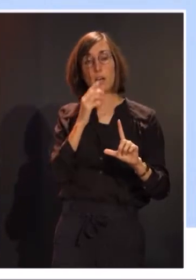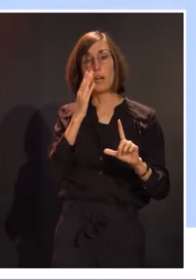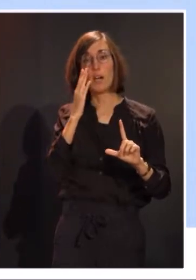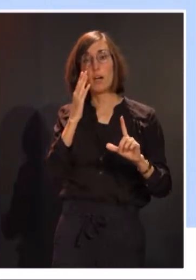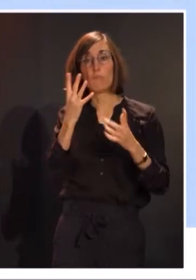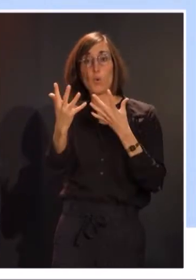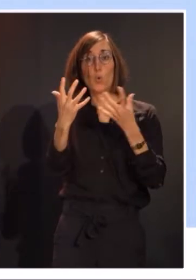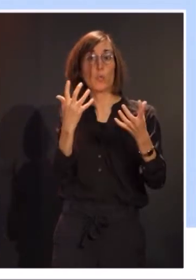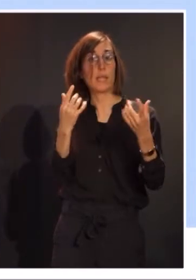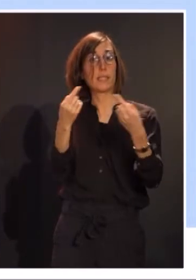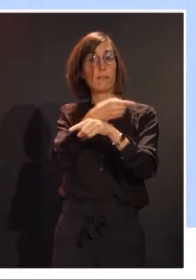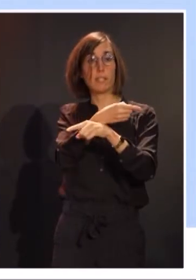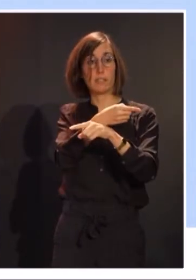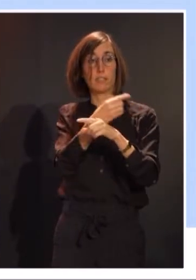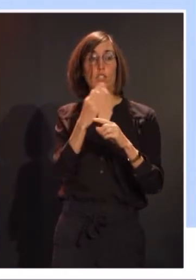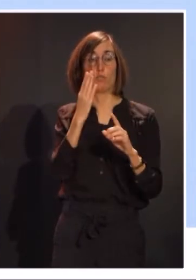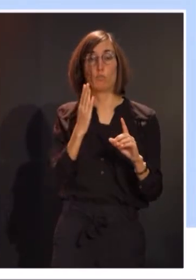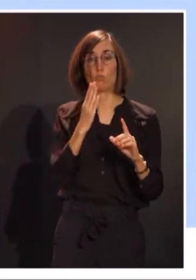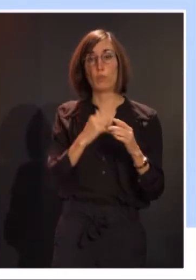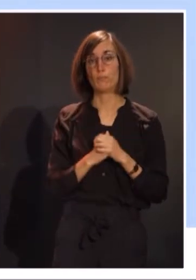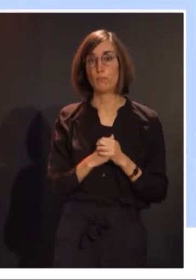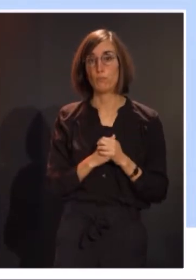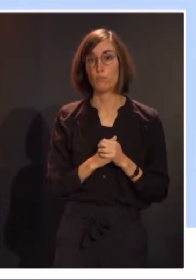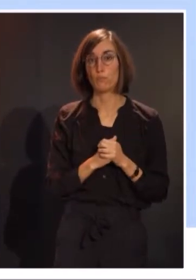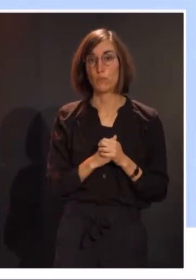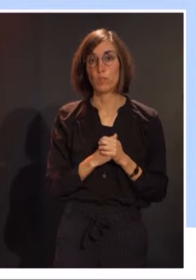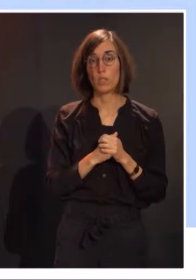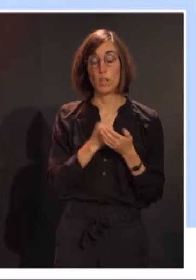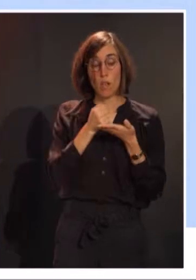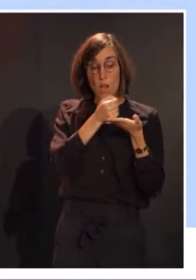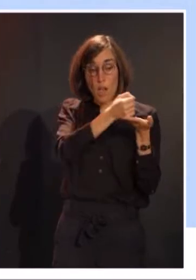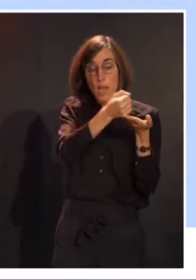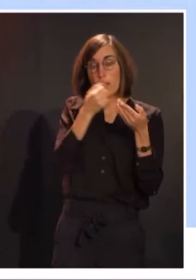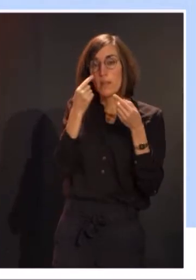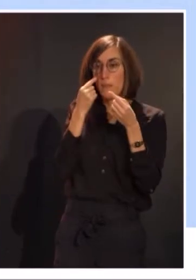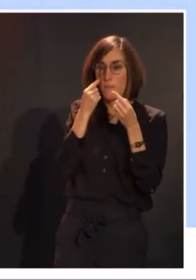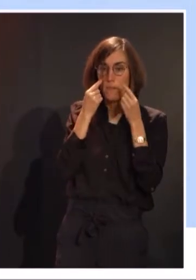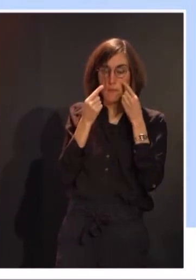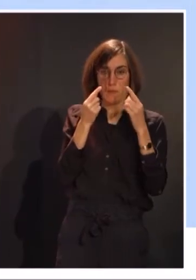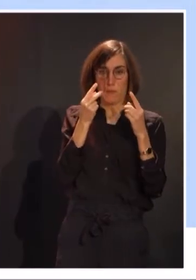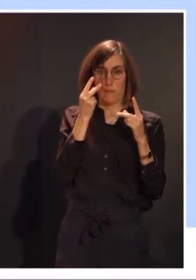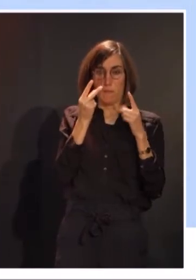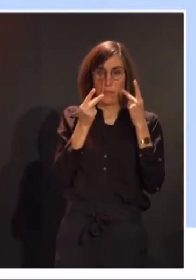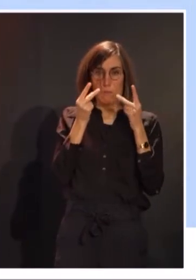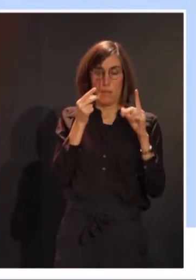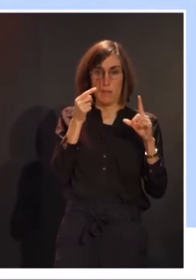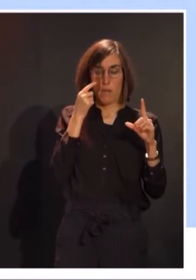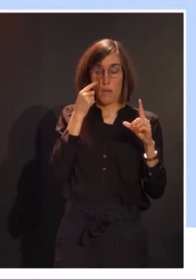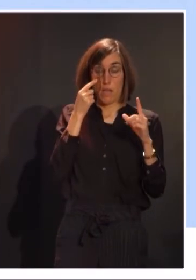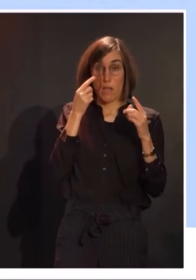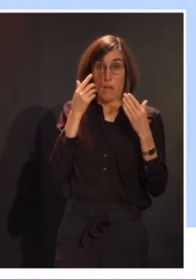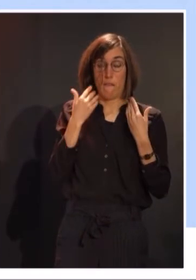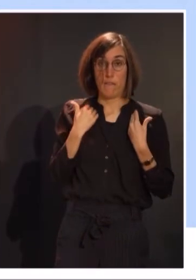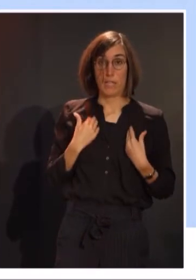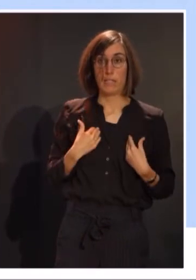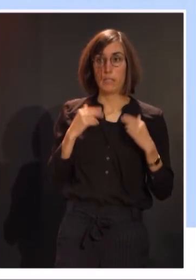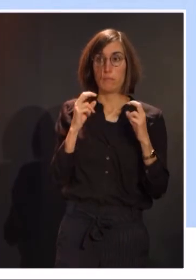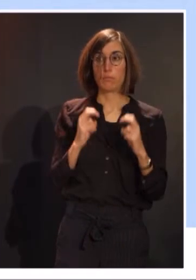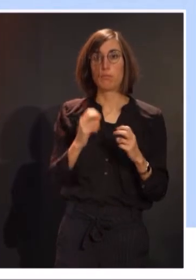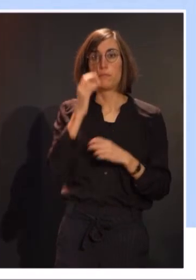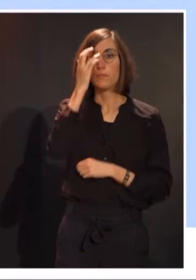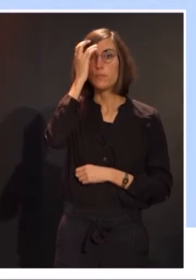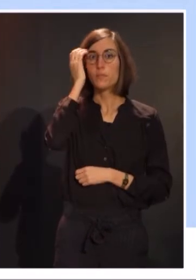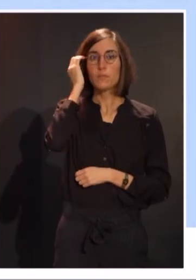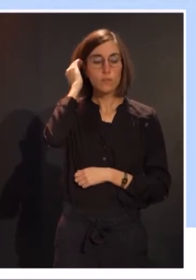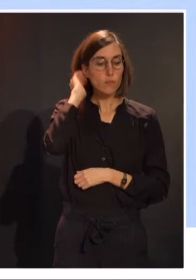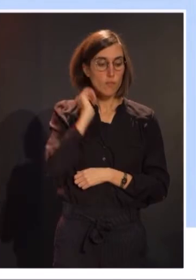inversés pour faire diminuer la fatigue au niveau visuel. Le positionnement de l'enfant, il avait un grand intérêt, il était